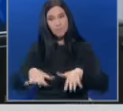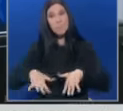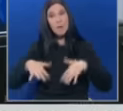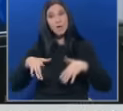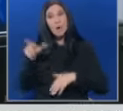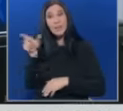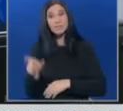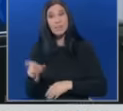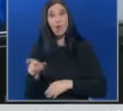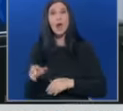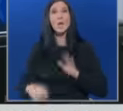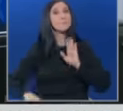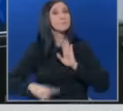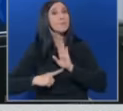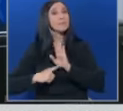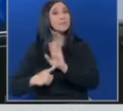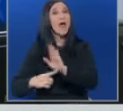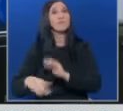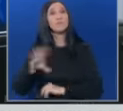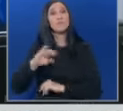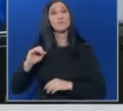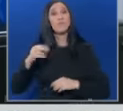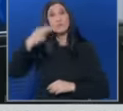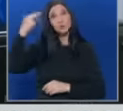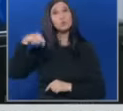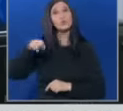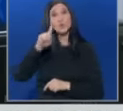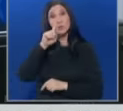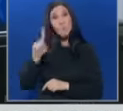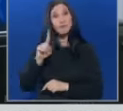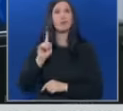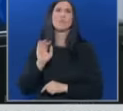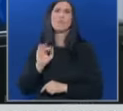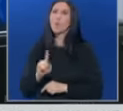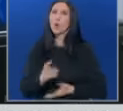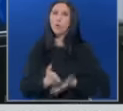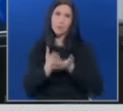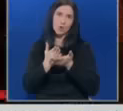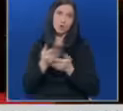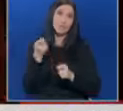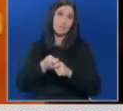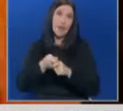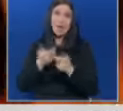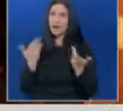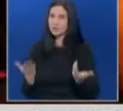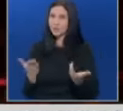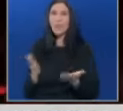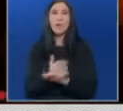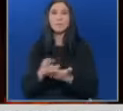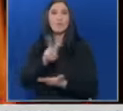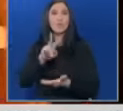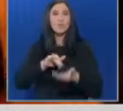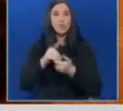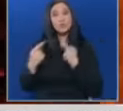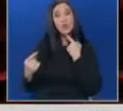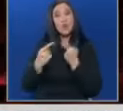парламентьор, представител в европейските институции в този момент, който би могъл да помогне да се реализират. Между двете коалиции